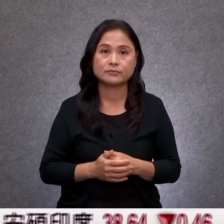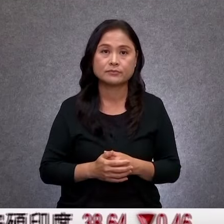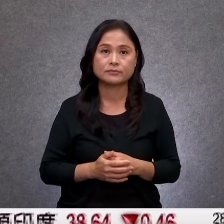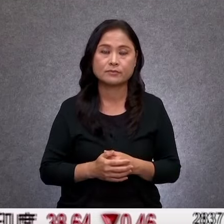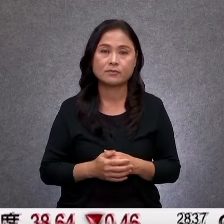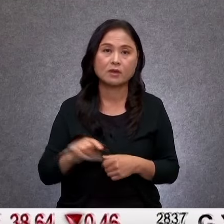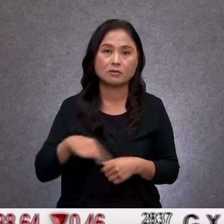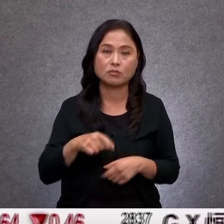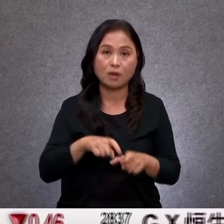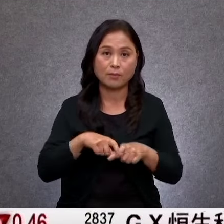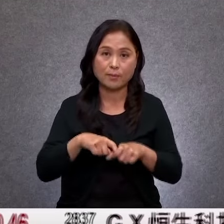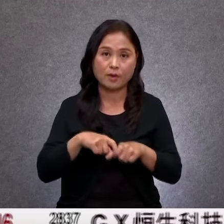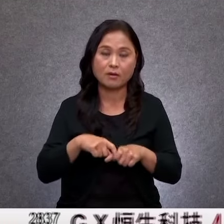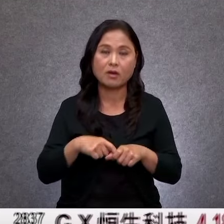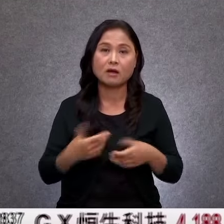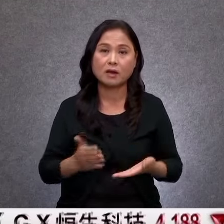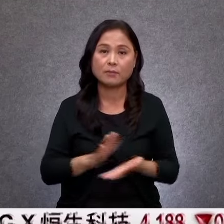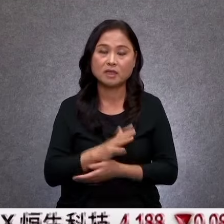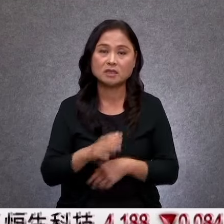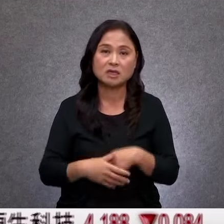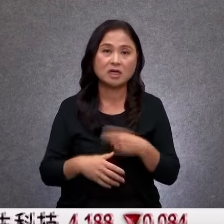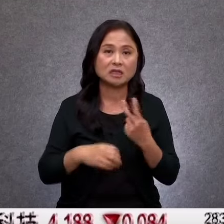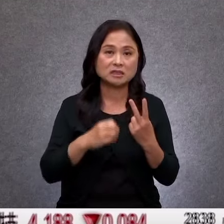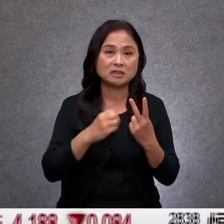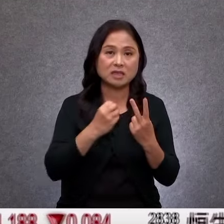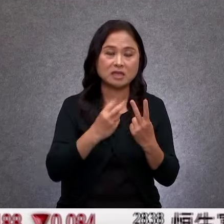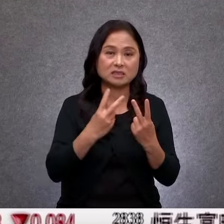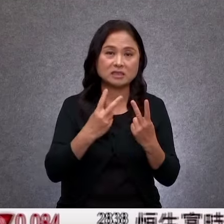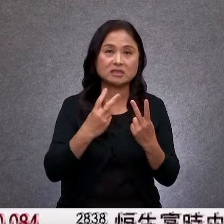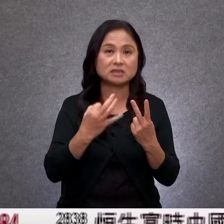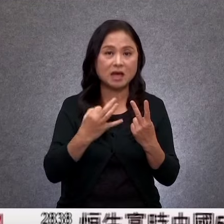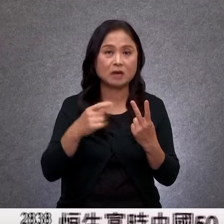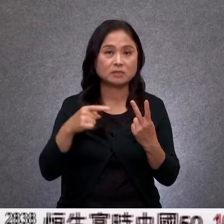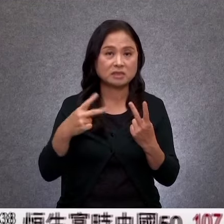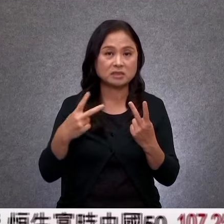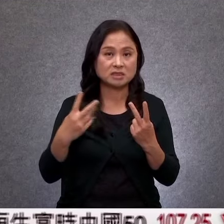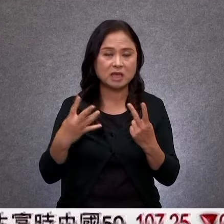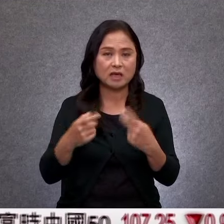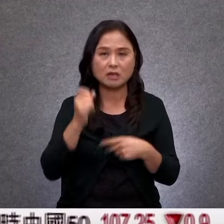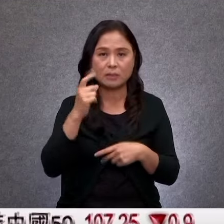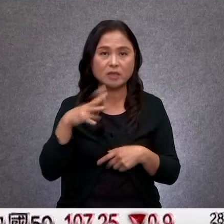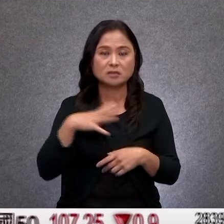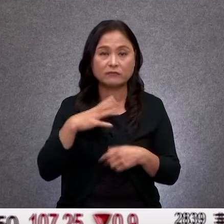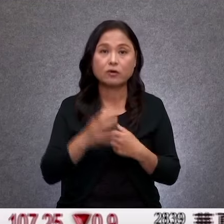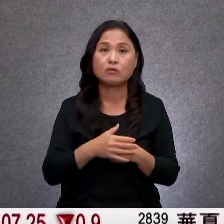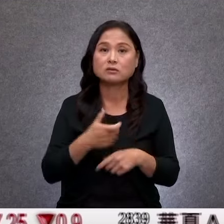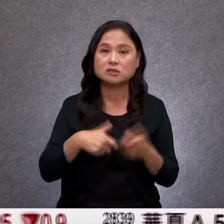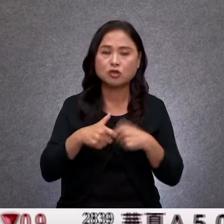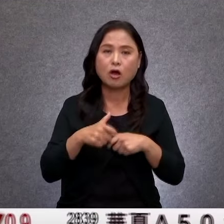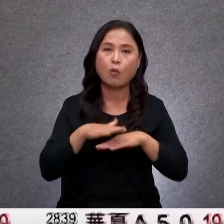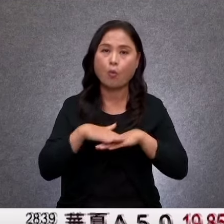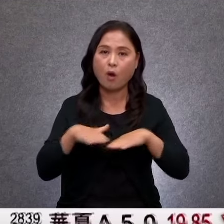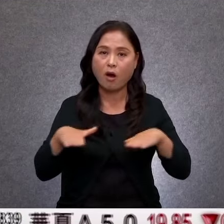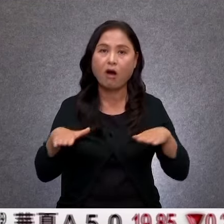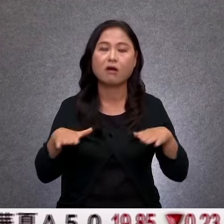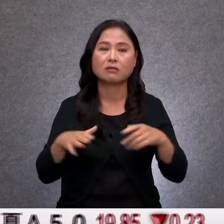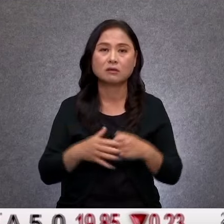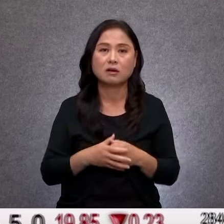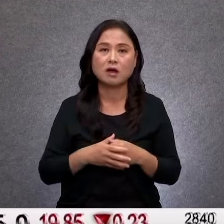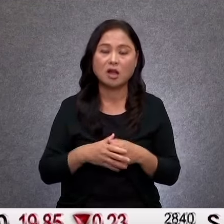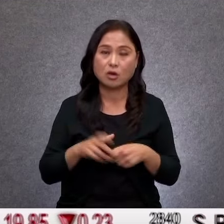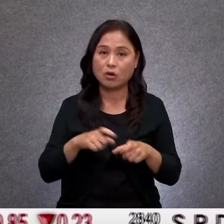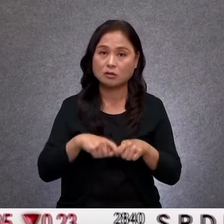呢幾年都係。至於我哋嘅土地收入咧，今年2023、2024年係一個比較特殊嘅情況。當個